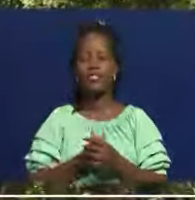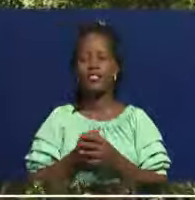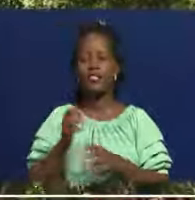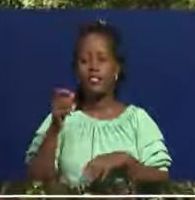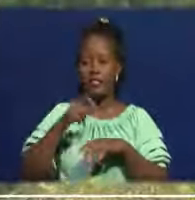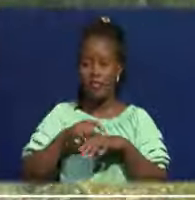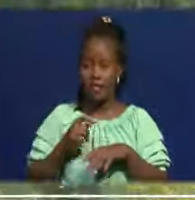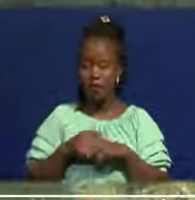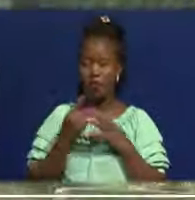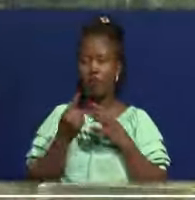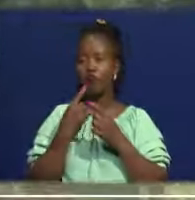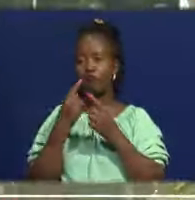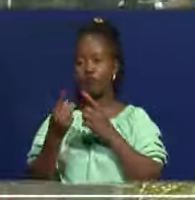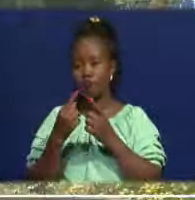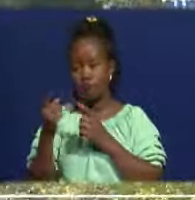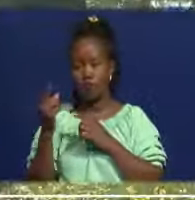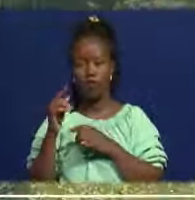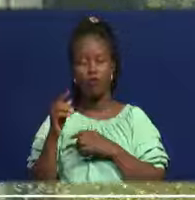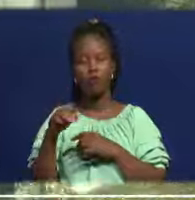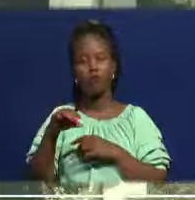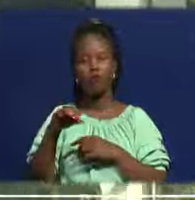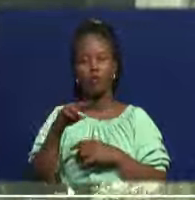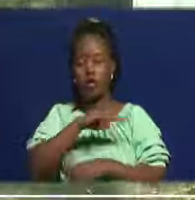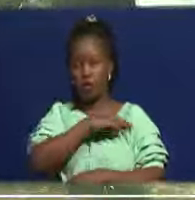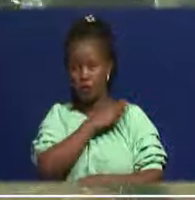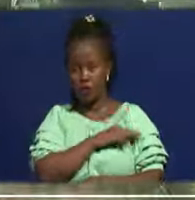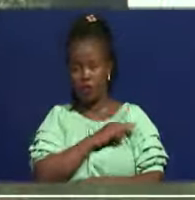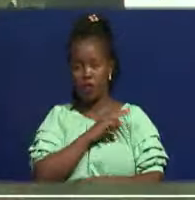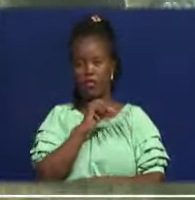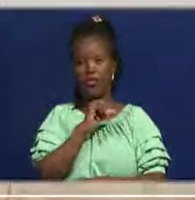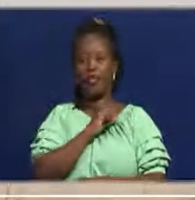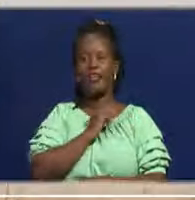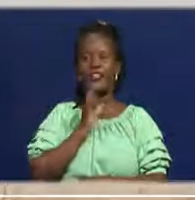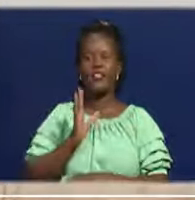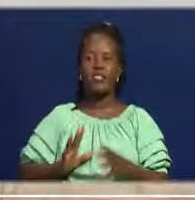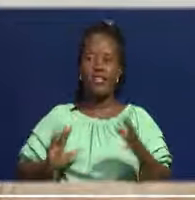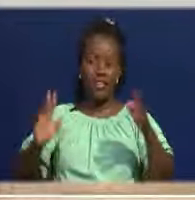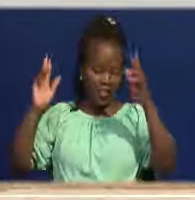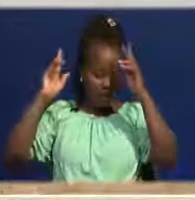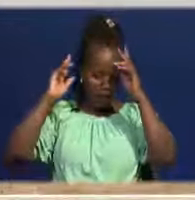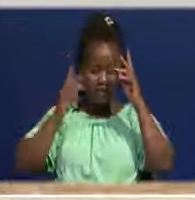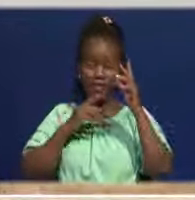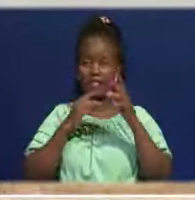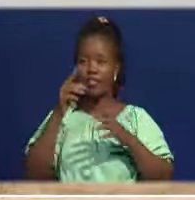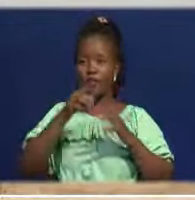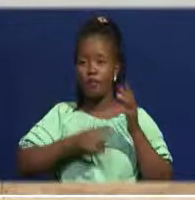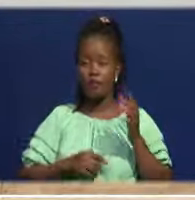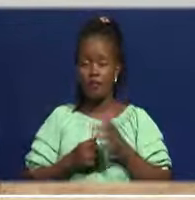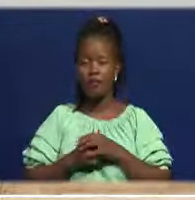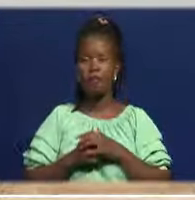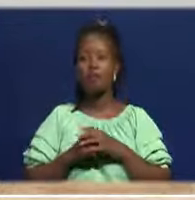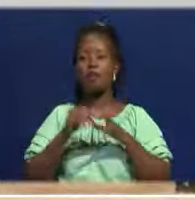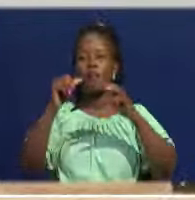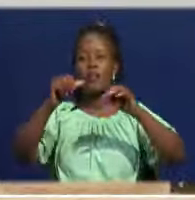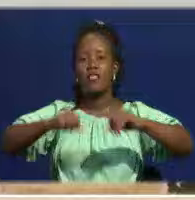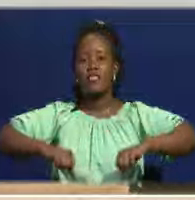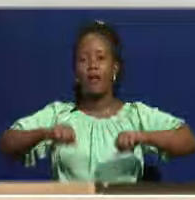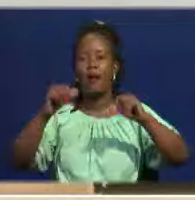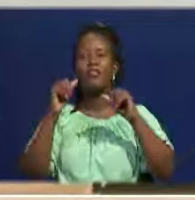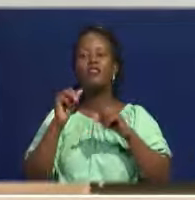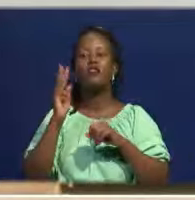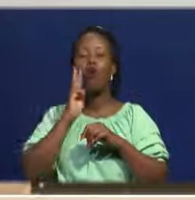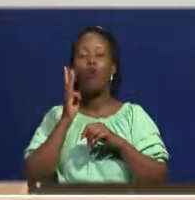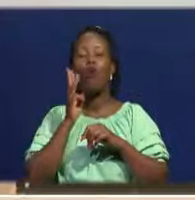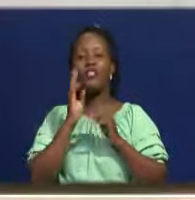Akiongea katika hospitali hiyo, seneta wa Kakamega Daktari Boni Khalwale alisema mwenyekiti huyo wa shirika la chemichemi za maji nchini